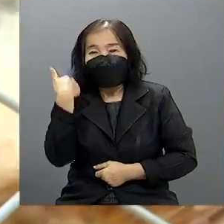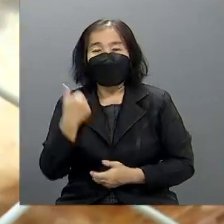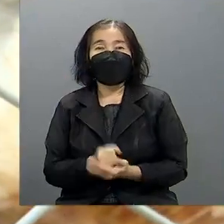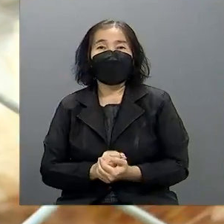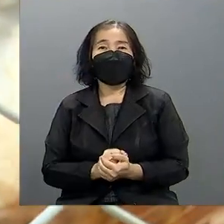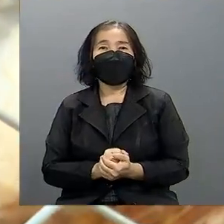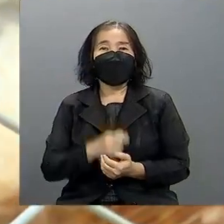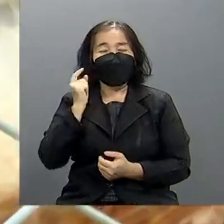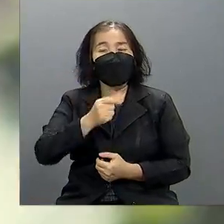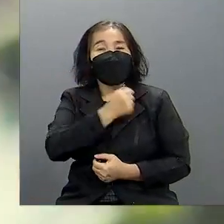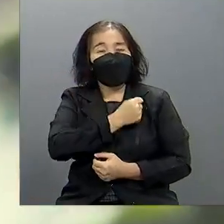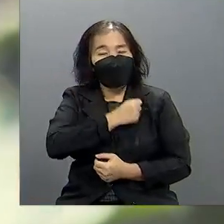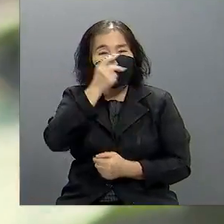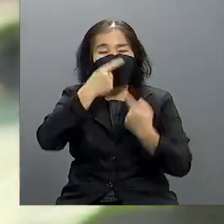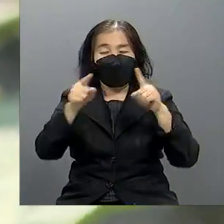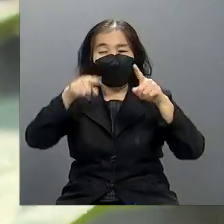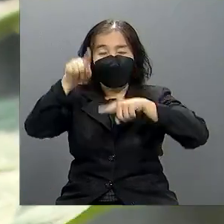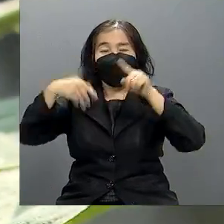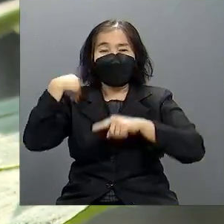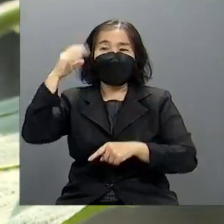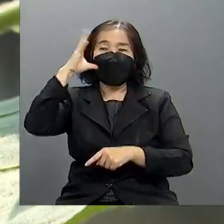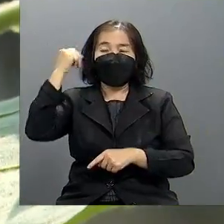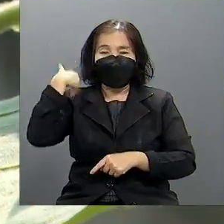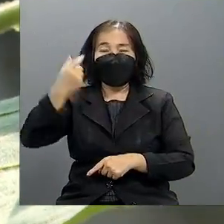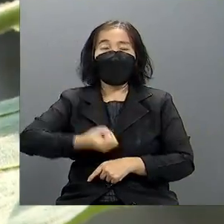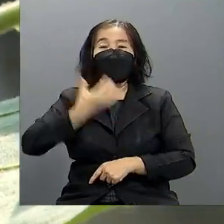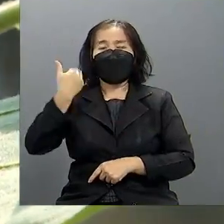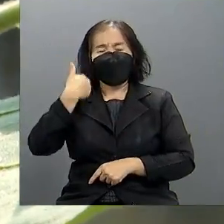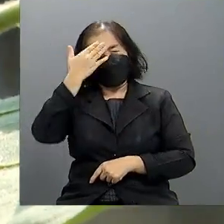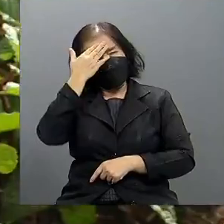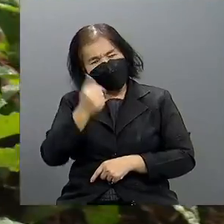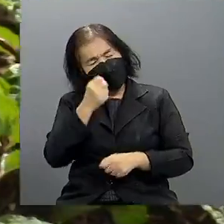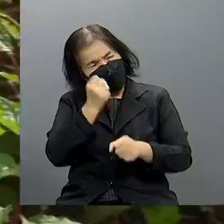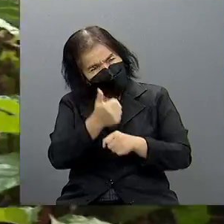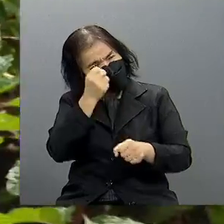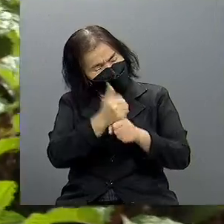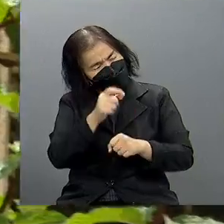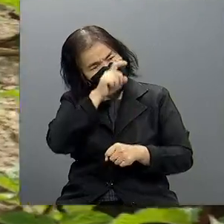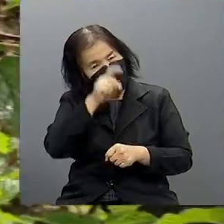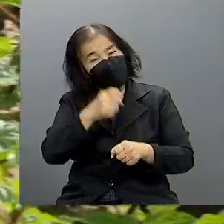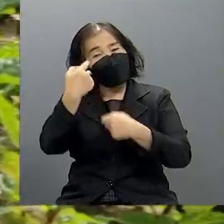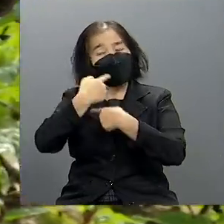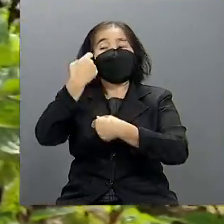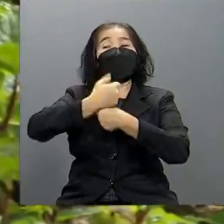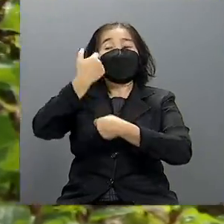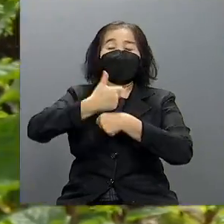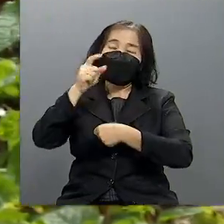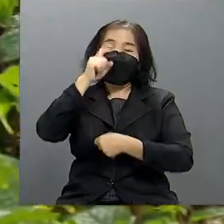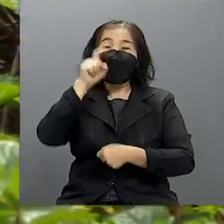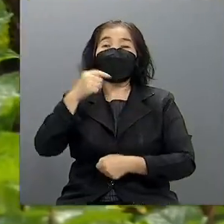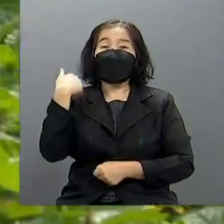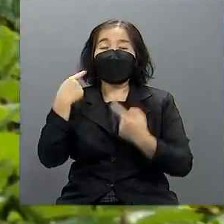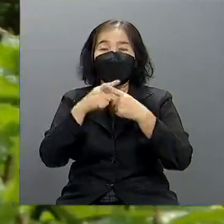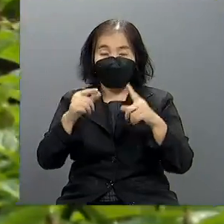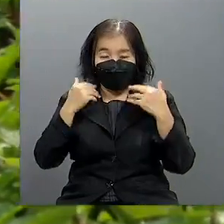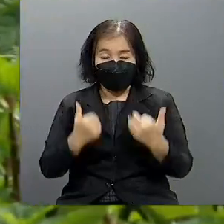พ่อแม่เขาก็ยังตกใจเนาะว่าเอ้ยเรามันจะทำได้หรออะไรเงี้ยมาทำผู้หญิงแล้วมาทำที่นี่แต่คราวนี้ก็ห